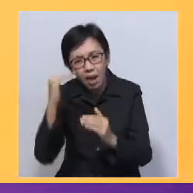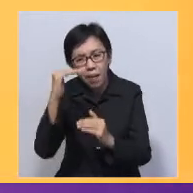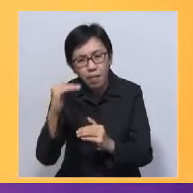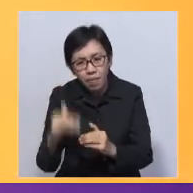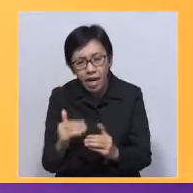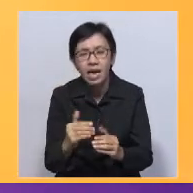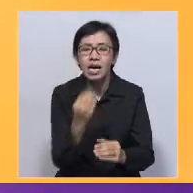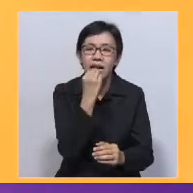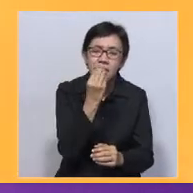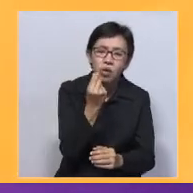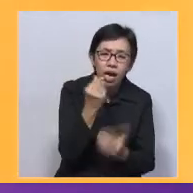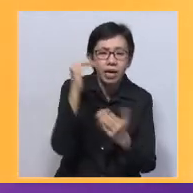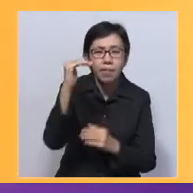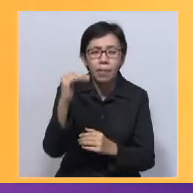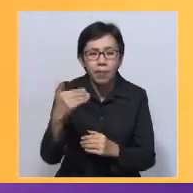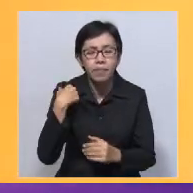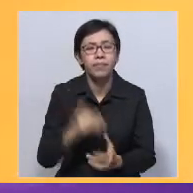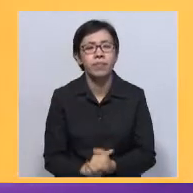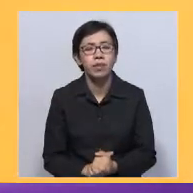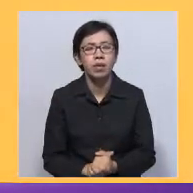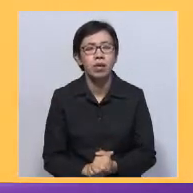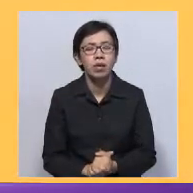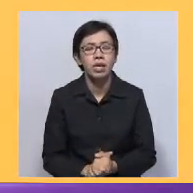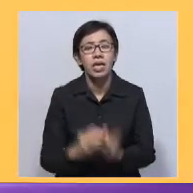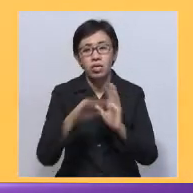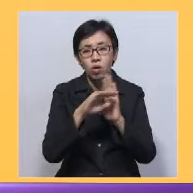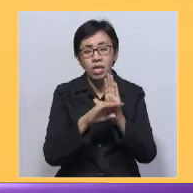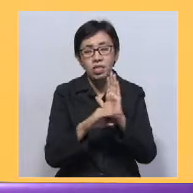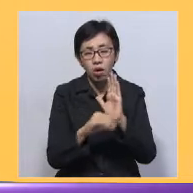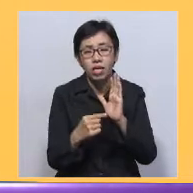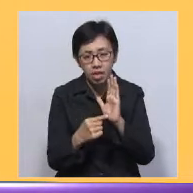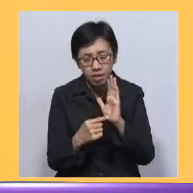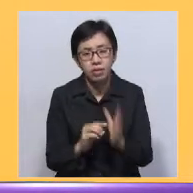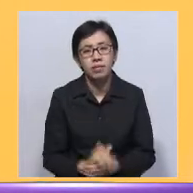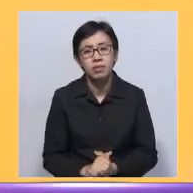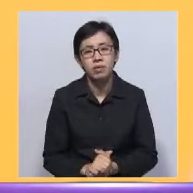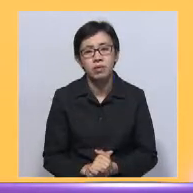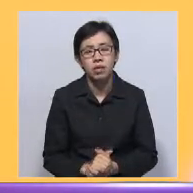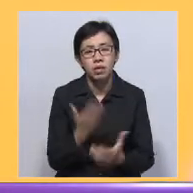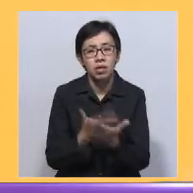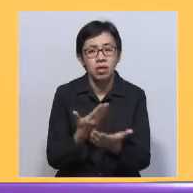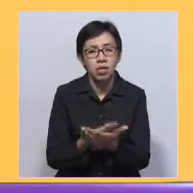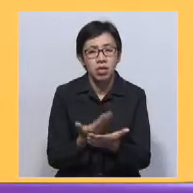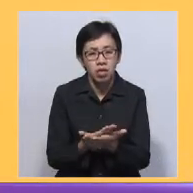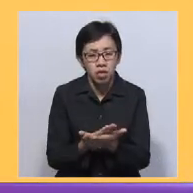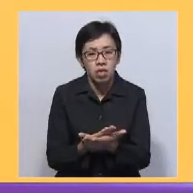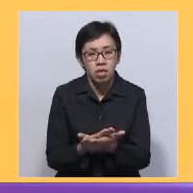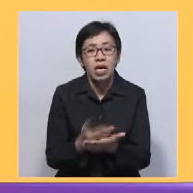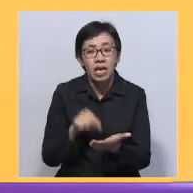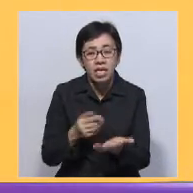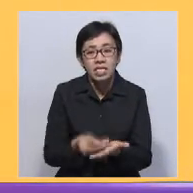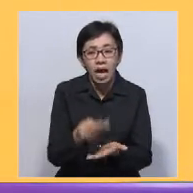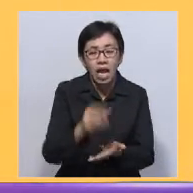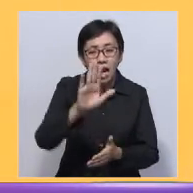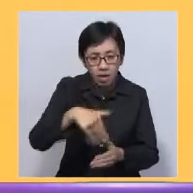อาหาร50บาทเอาไปแจกประชาชนก็ในขั้นตอนตรงนี้ในขั้นที่2ของบัตรผู้มีรายได้เนี่ยคือจะต้องมาฝึกงานมาฝึกอ